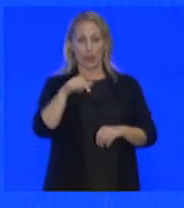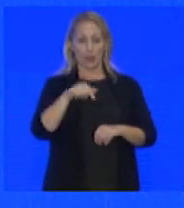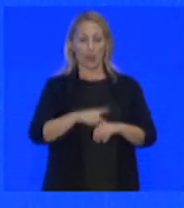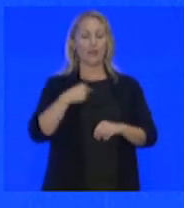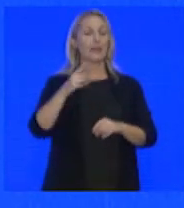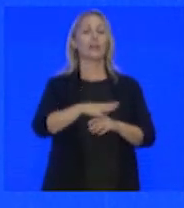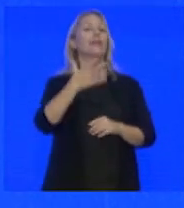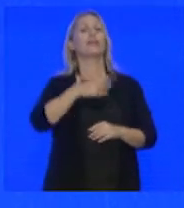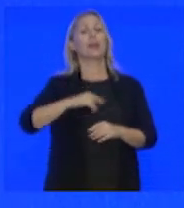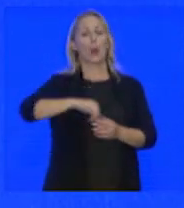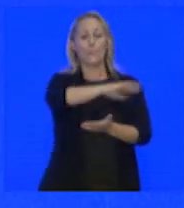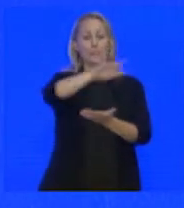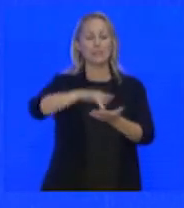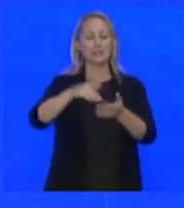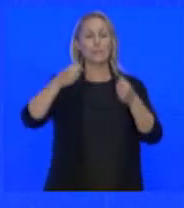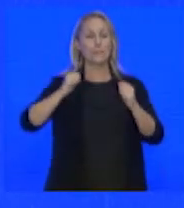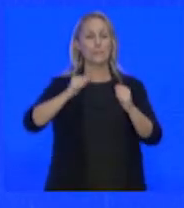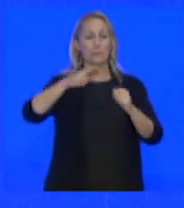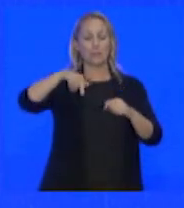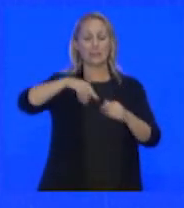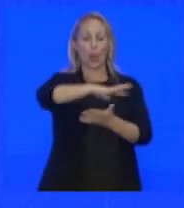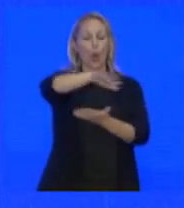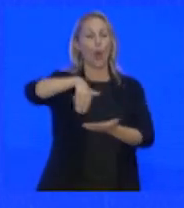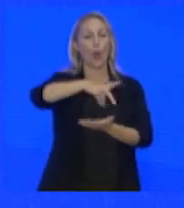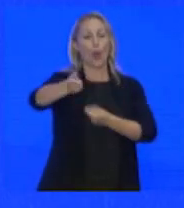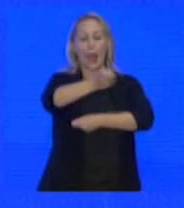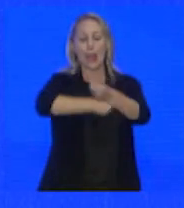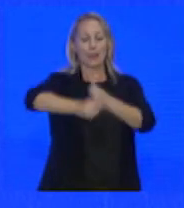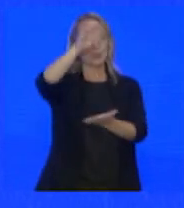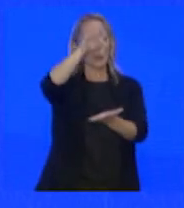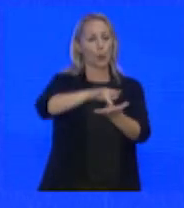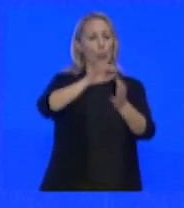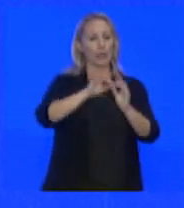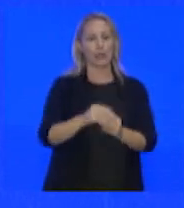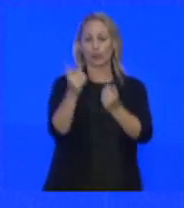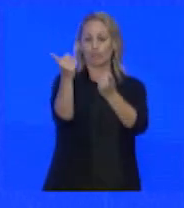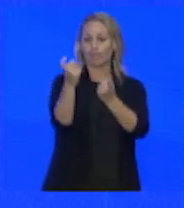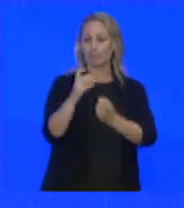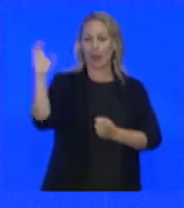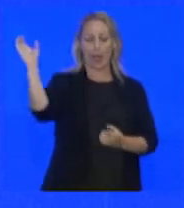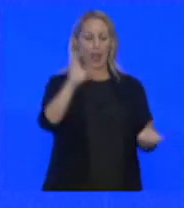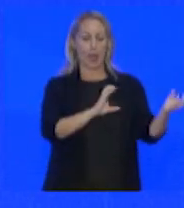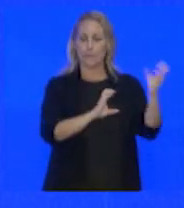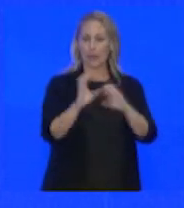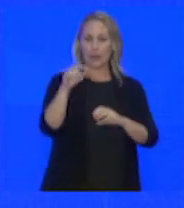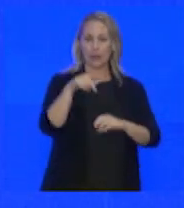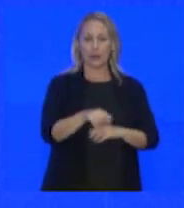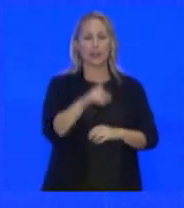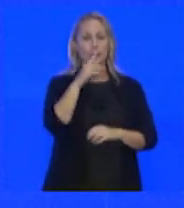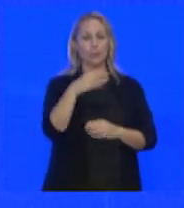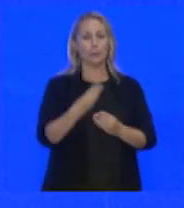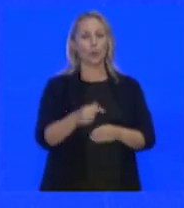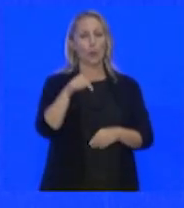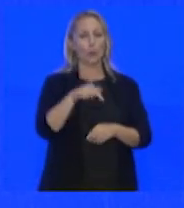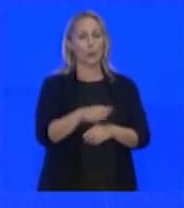πάρκων και για την ενημέρωση και την προσέλκυση επενδύσεων ιδρύεται επιτέλους ένα